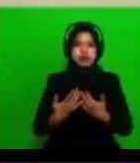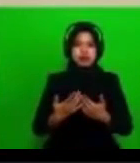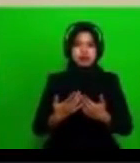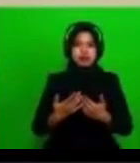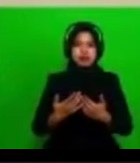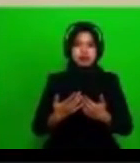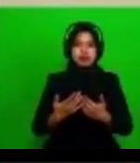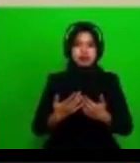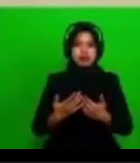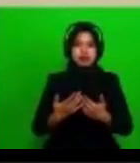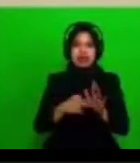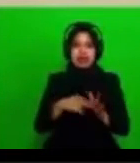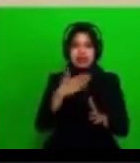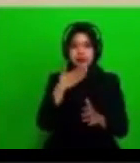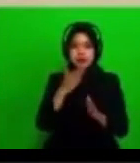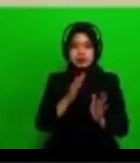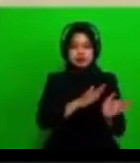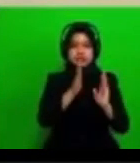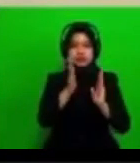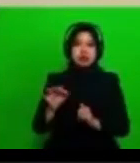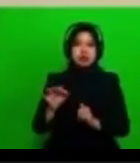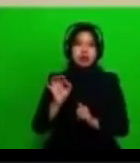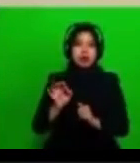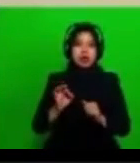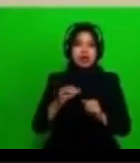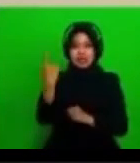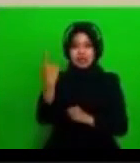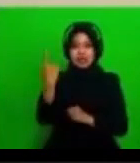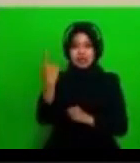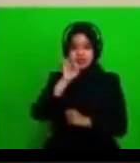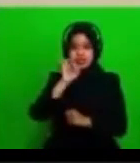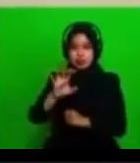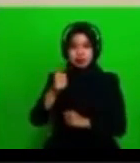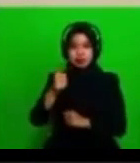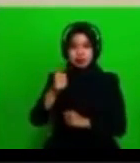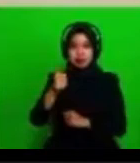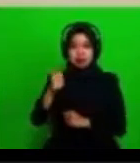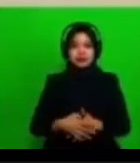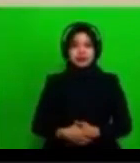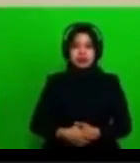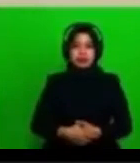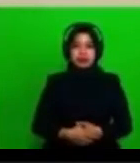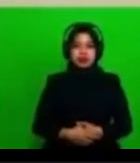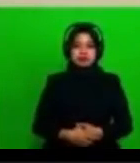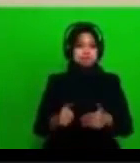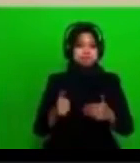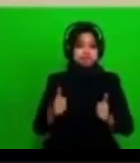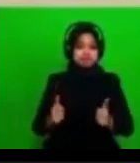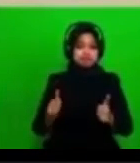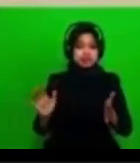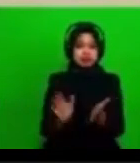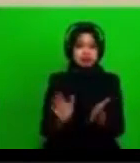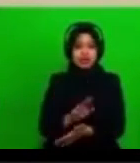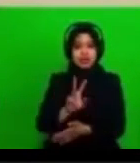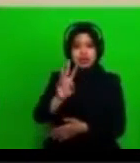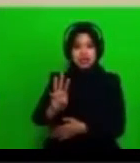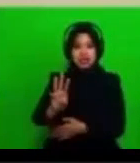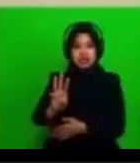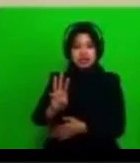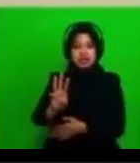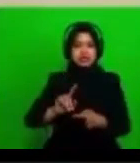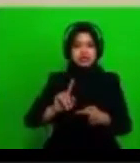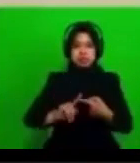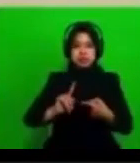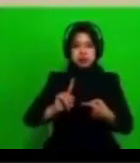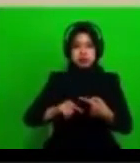Wikan Sakarinto. Iya, betul. Selanjutnya izin membuka sesi tanya jawab Bapak. Iya, kita buka 3 penanya,